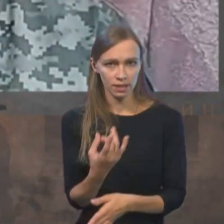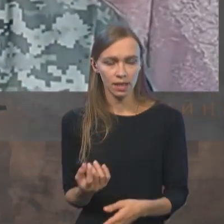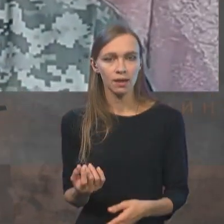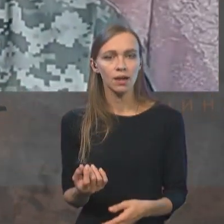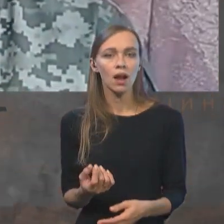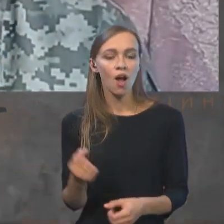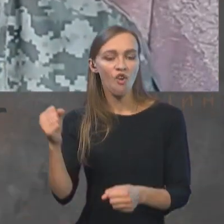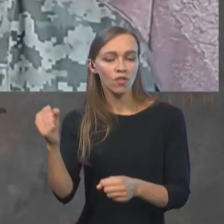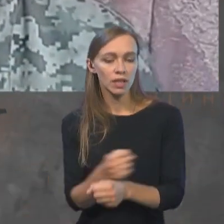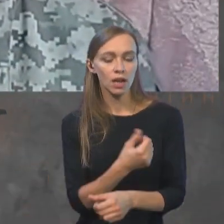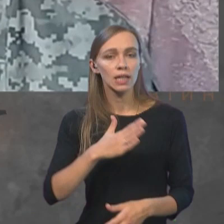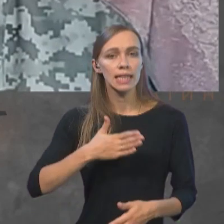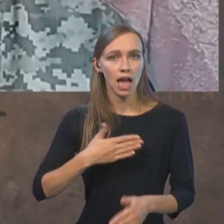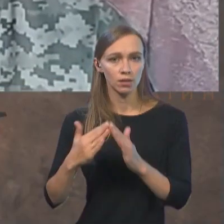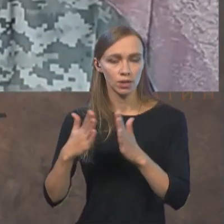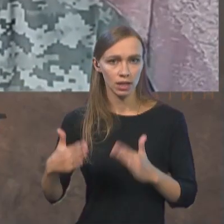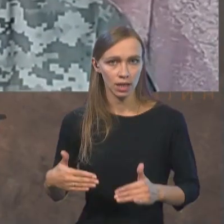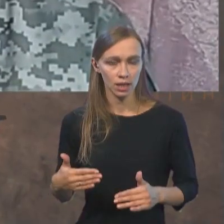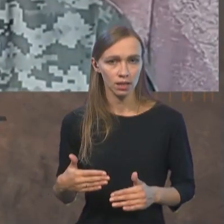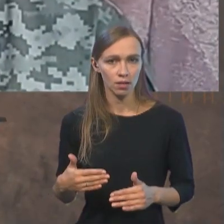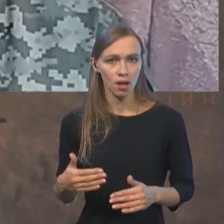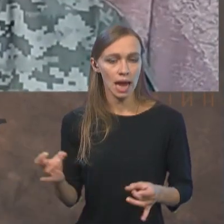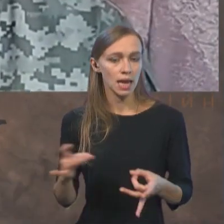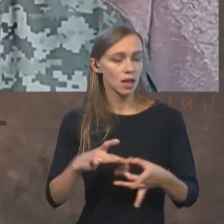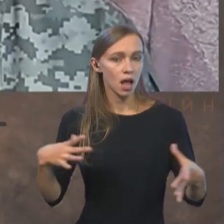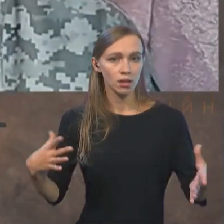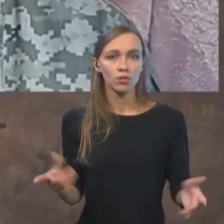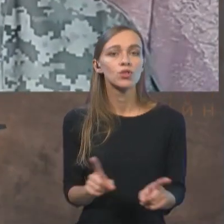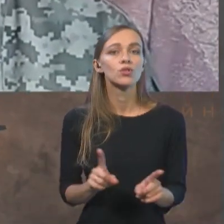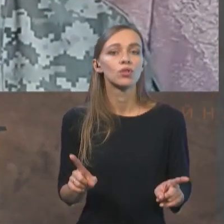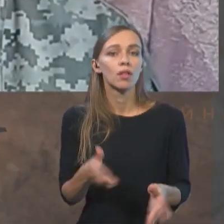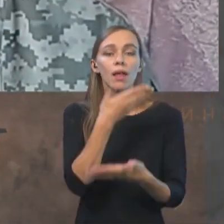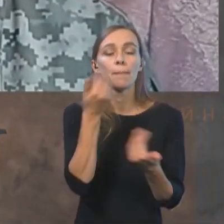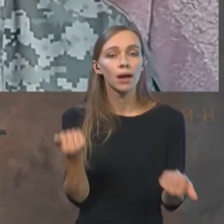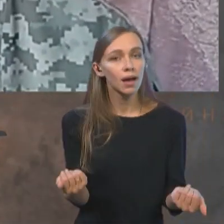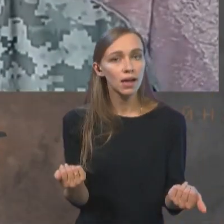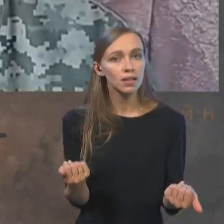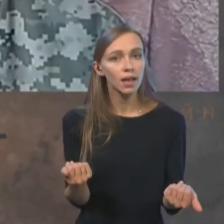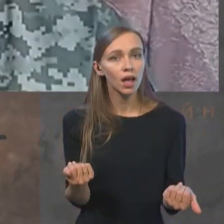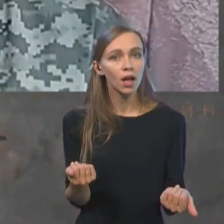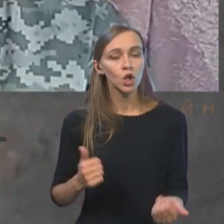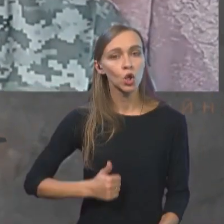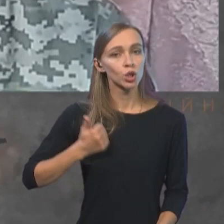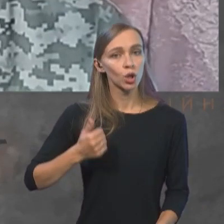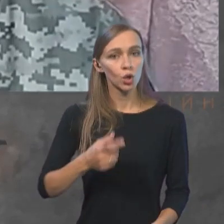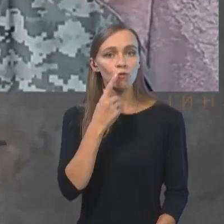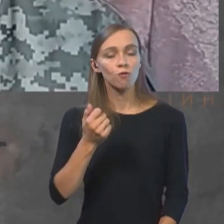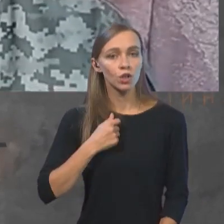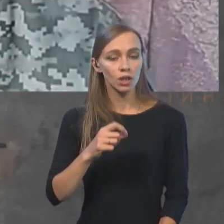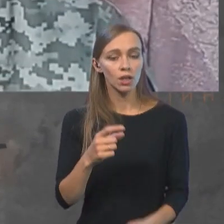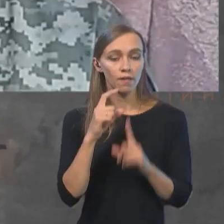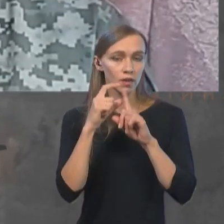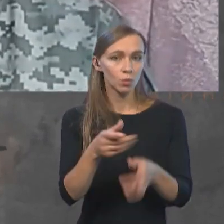ракетним озброєнням. І що ядерного апокаліпсу немає, достойної воєнної відповіді немає. Однак